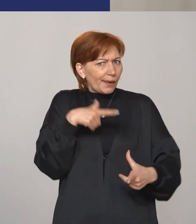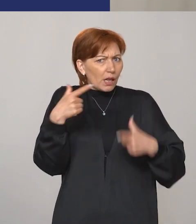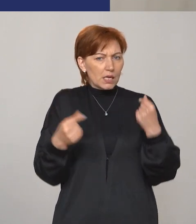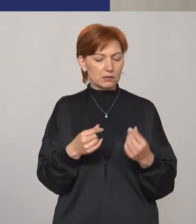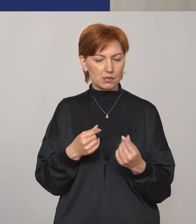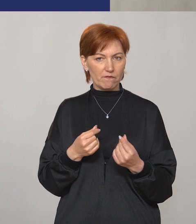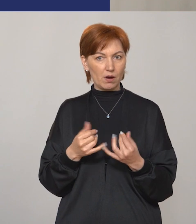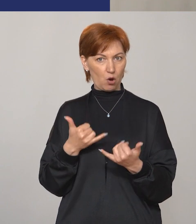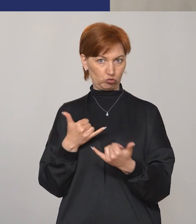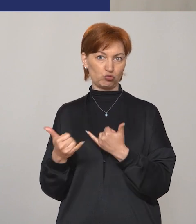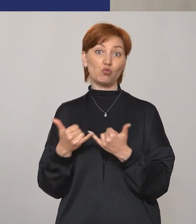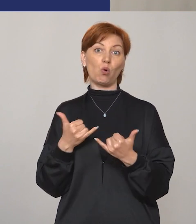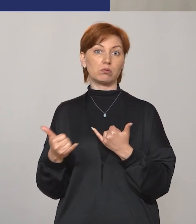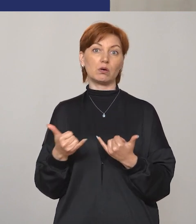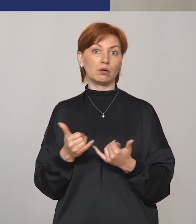Желтых.